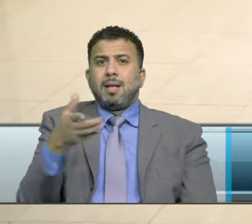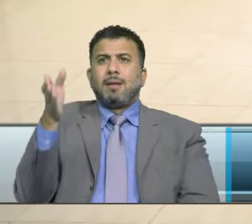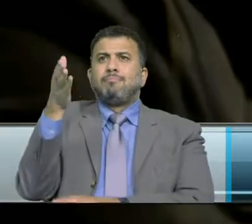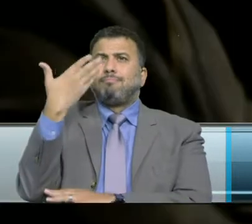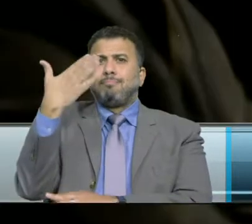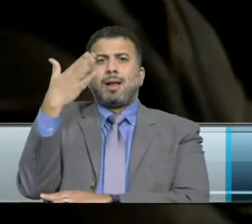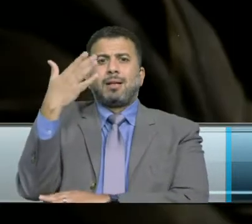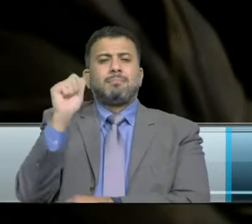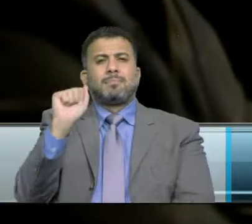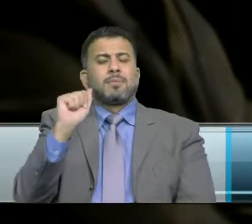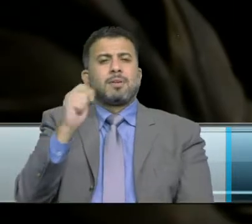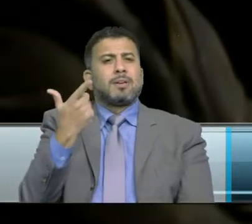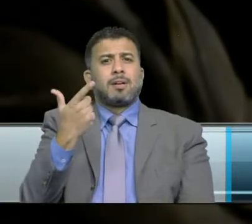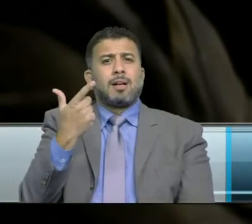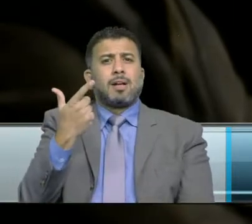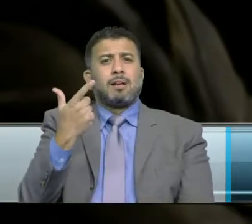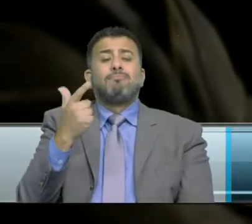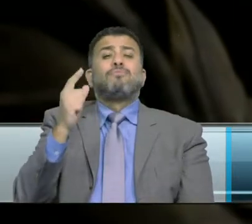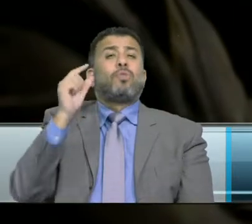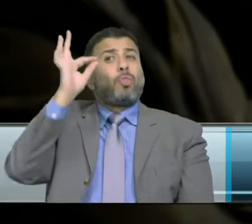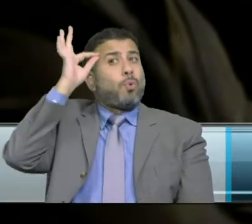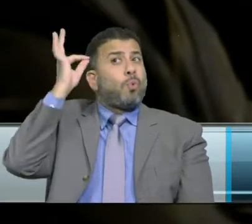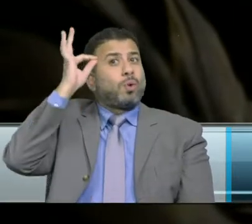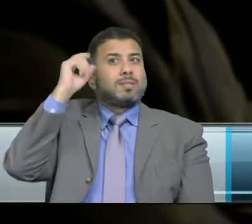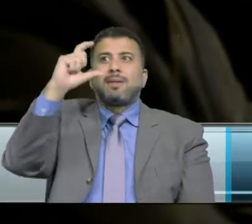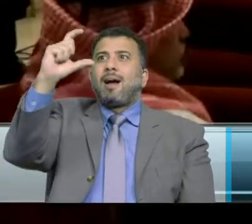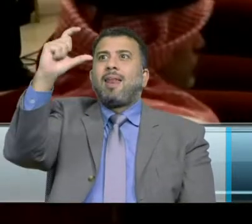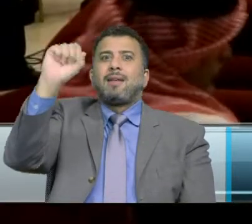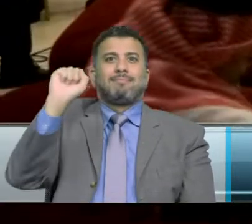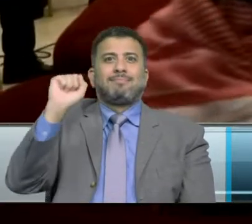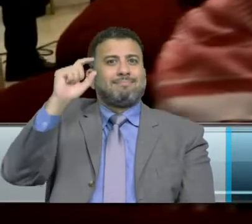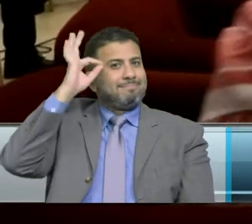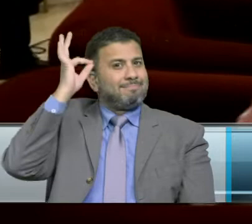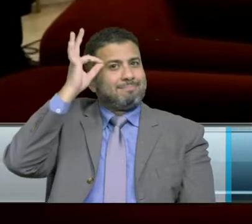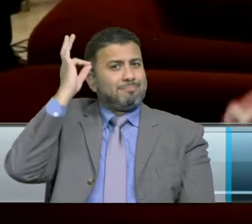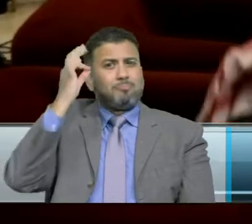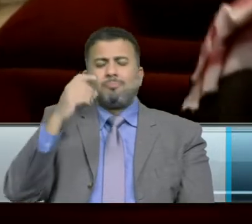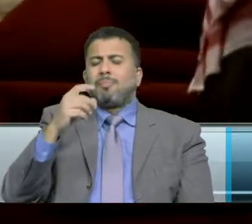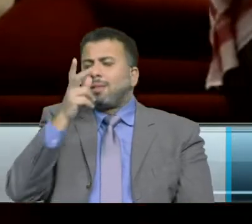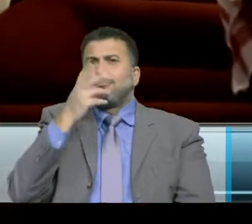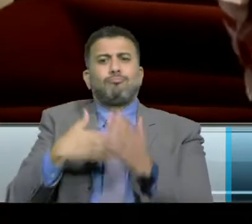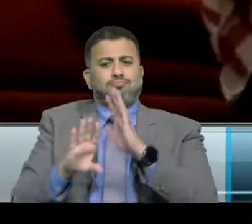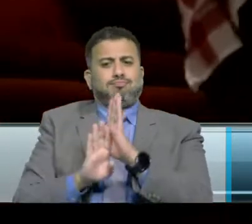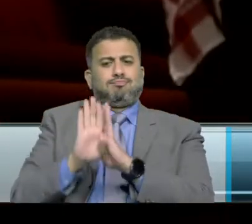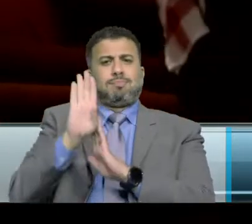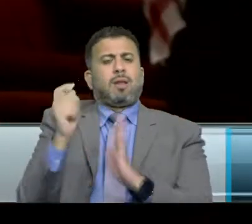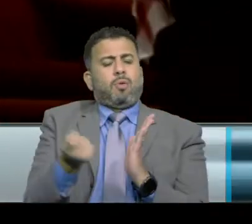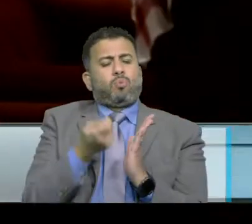التونسي الذي يذكرنا بأعلام صنعوا التاريخ وببلد يحتضن